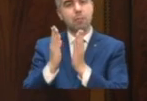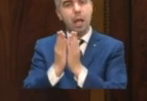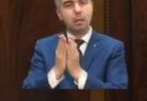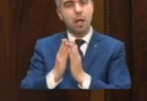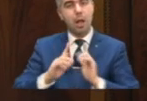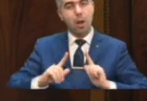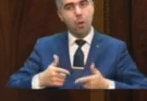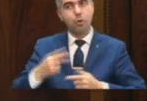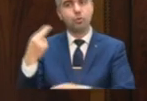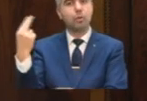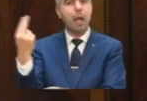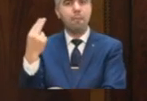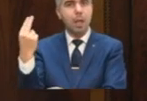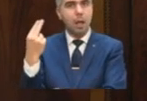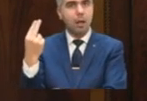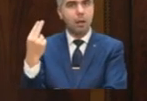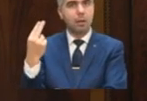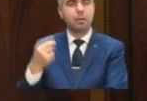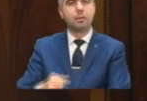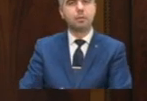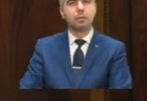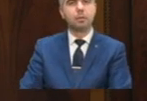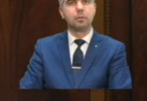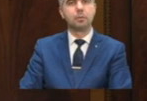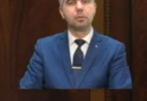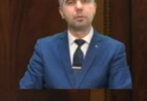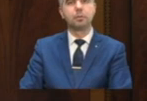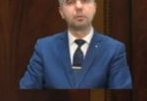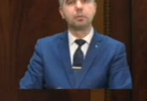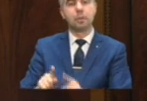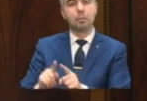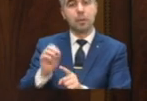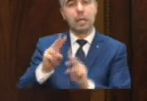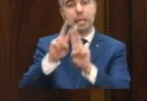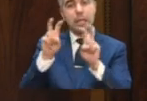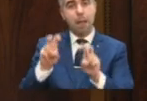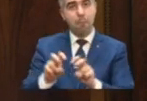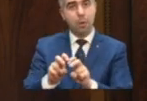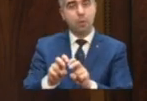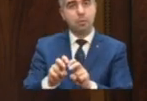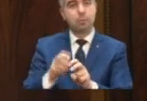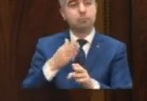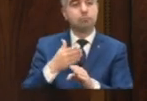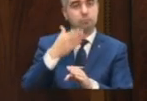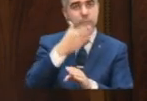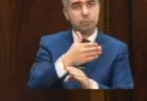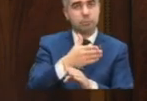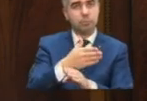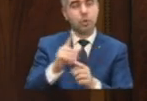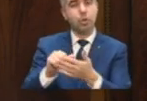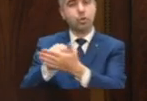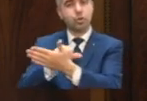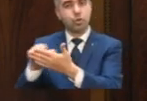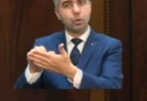ومن الجامعه ولا من يكون عنده ديبلوم ويخرج خصو بالخرجه بانه